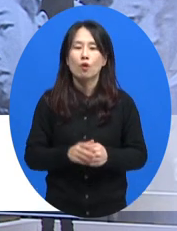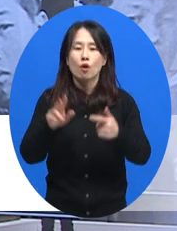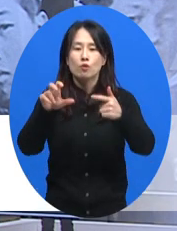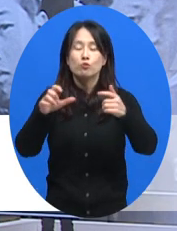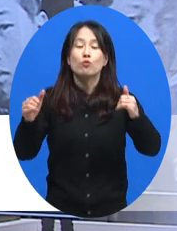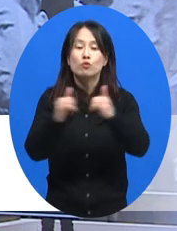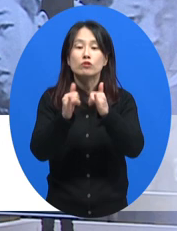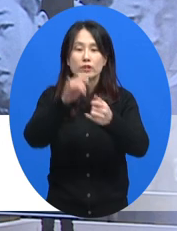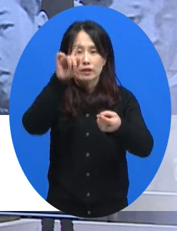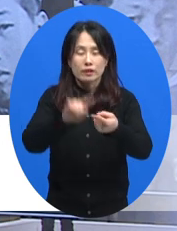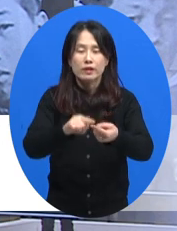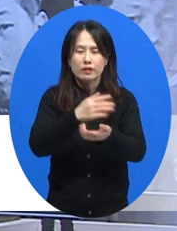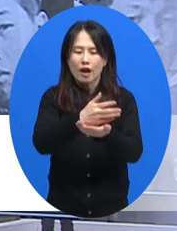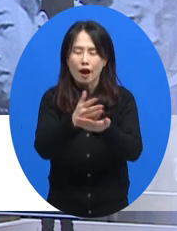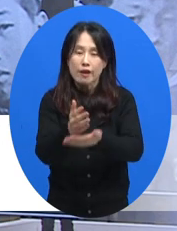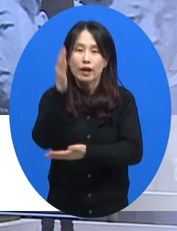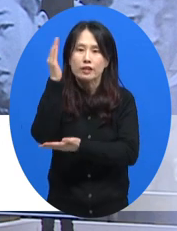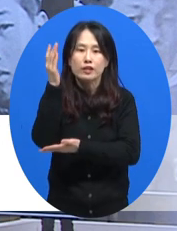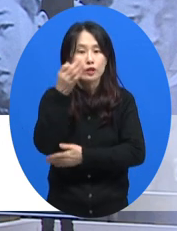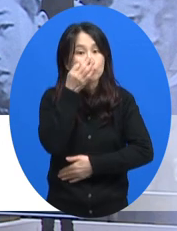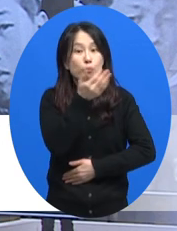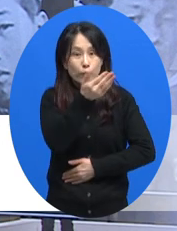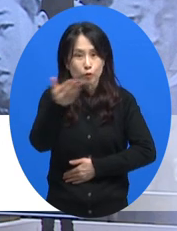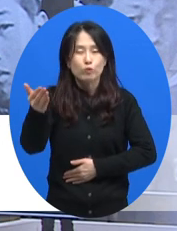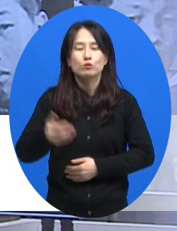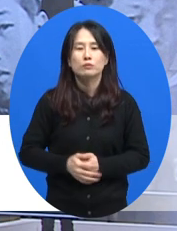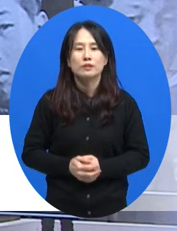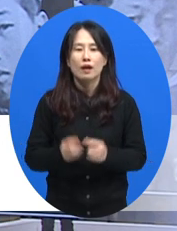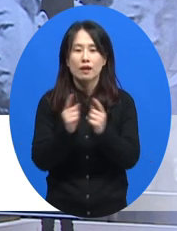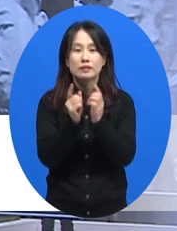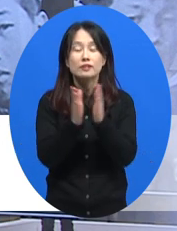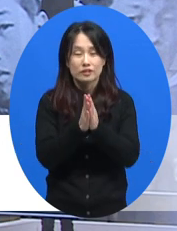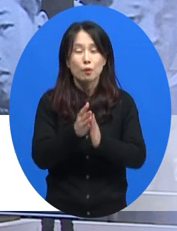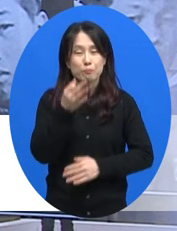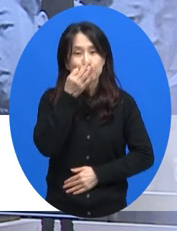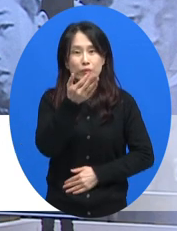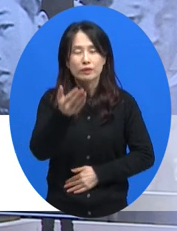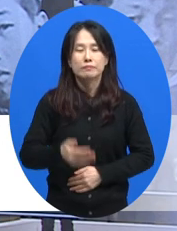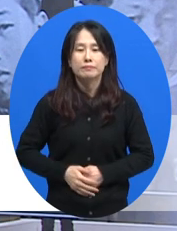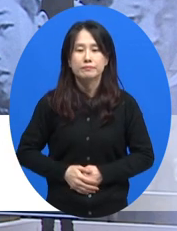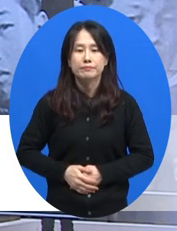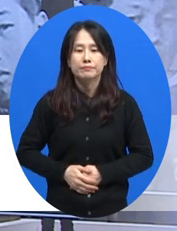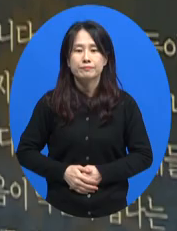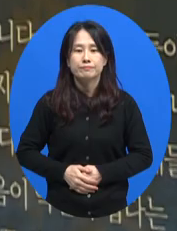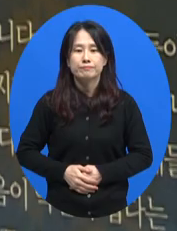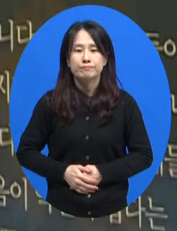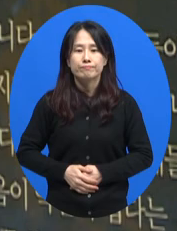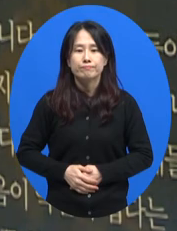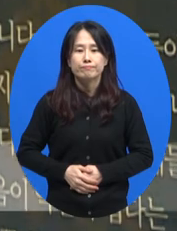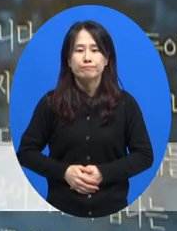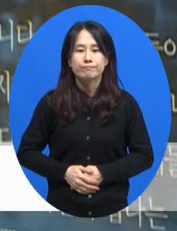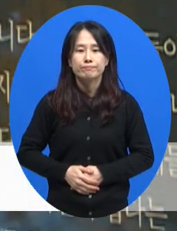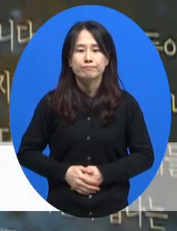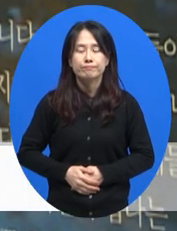관한 이야기를 다양한 전시를 통해 접할 수 있다고 하는데요. 서문영 기자가 다녀왔습니다.